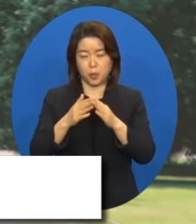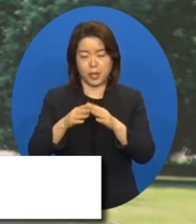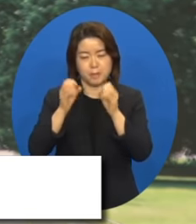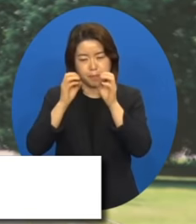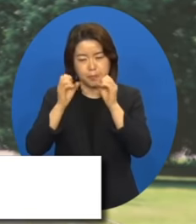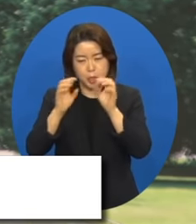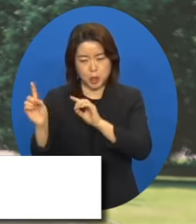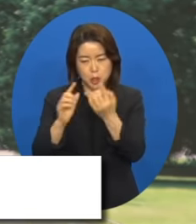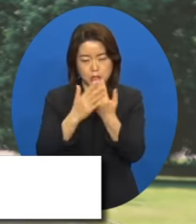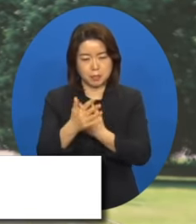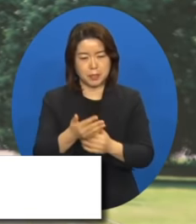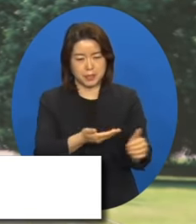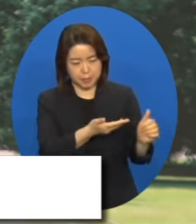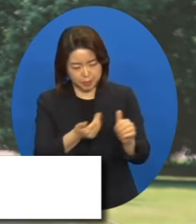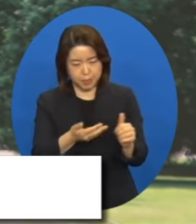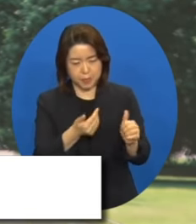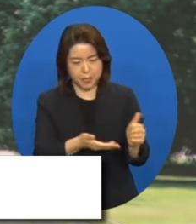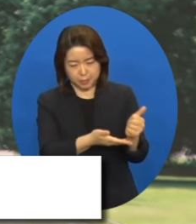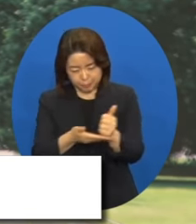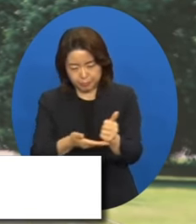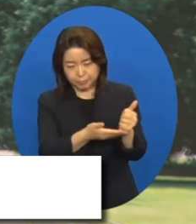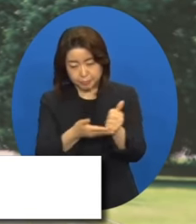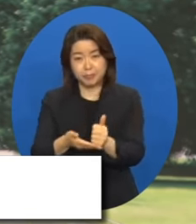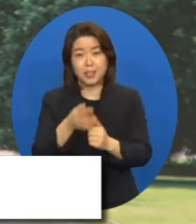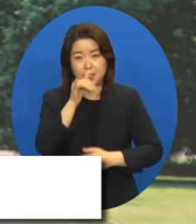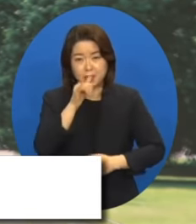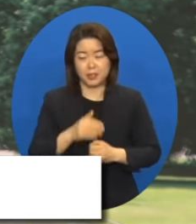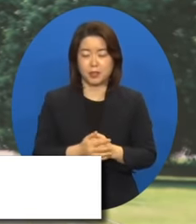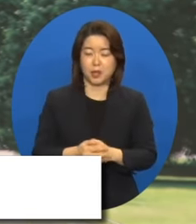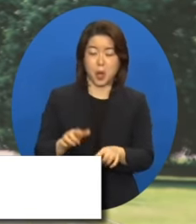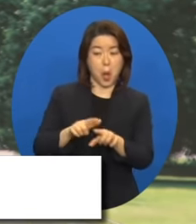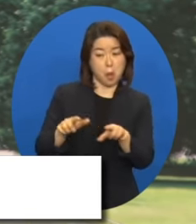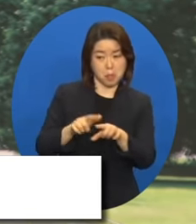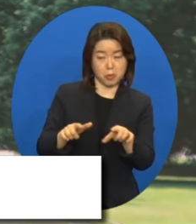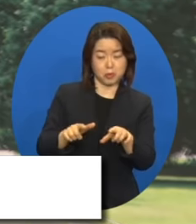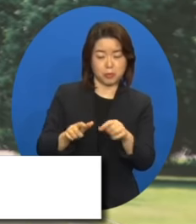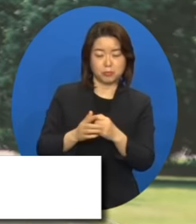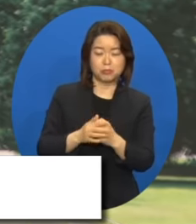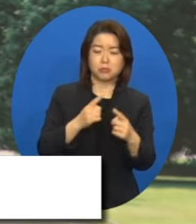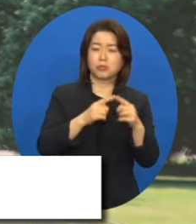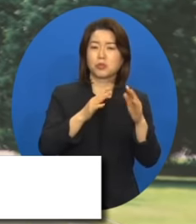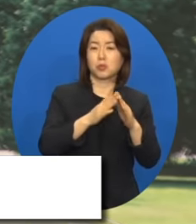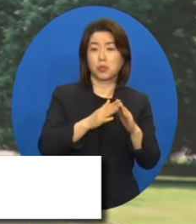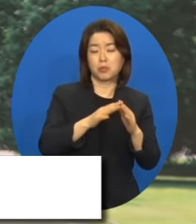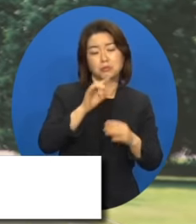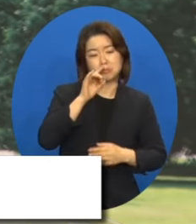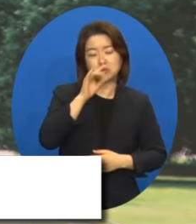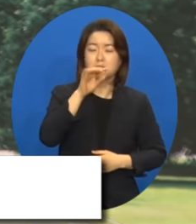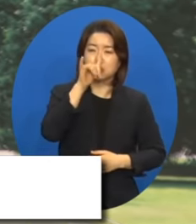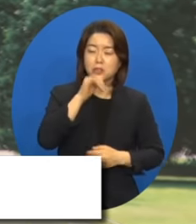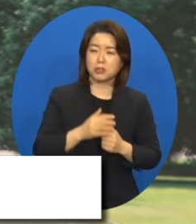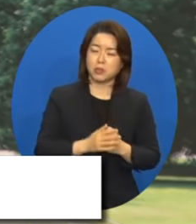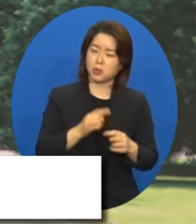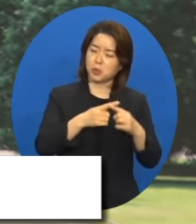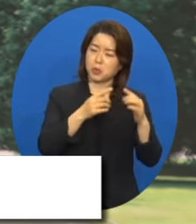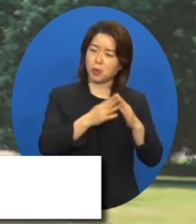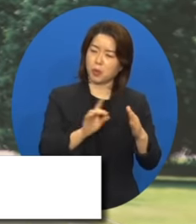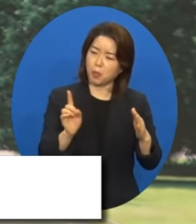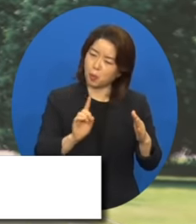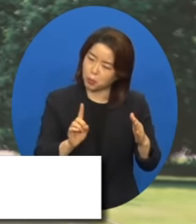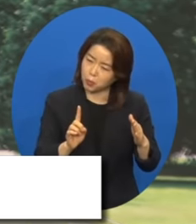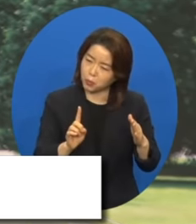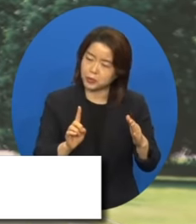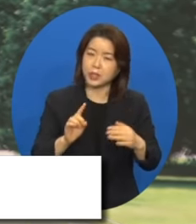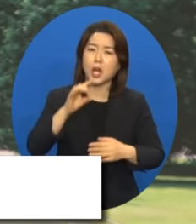가자고 그렇게 초청을 하는 겁니다. 평소에 교회가 궁금했었대요. 교회는 도대체 어떤 곳일까?